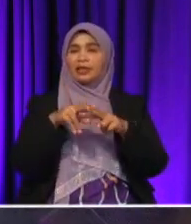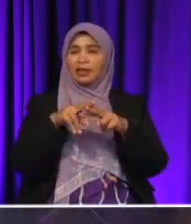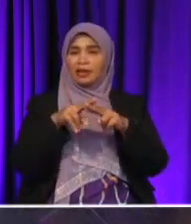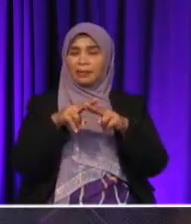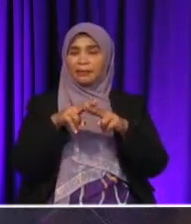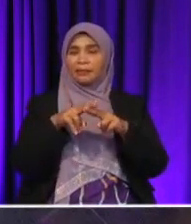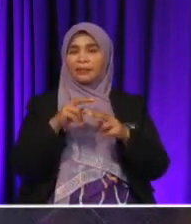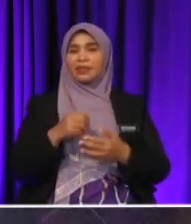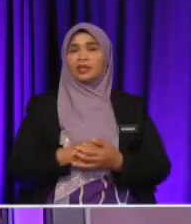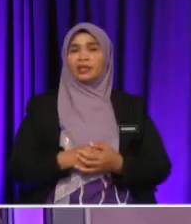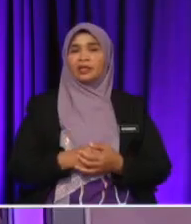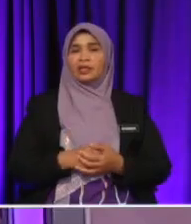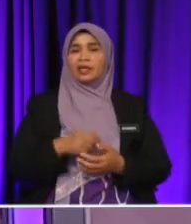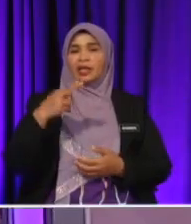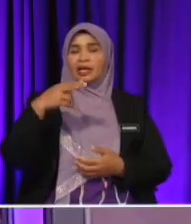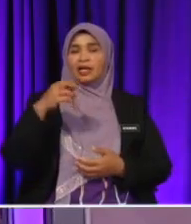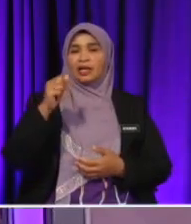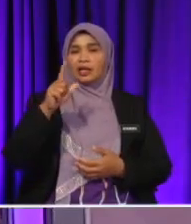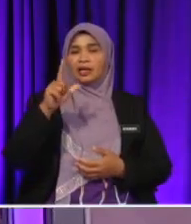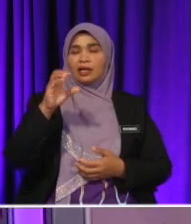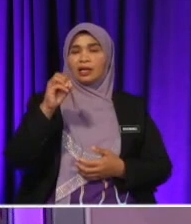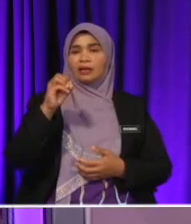benar Halo bermaksud